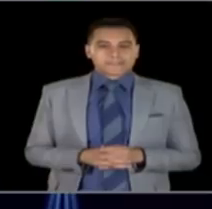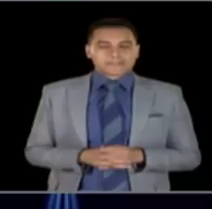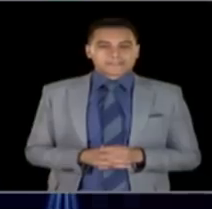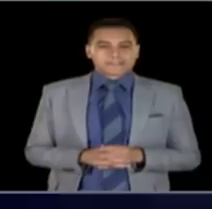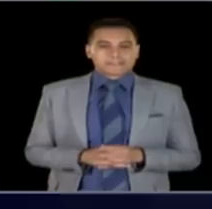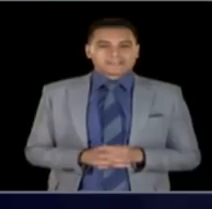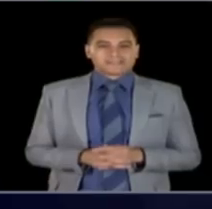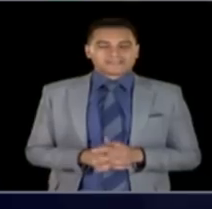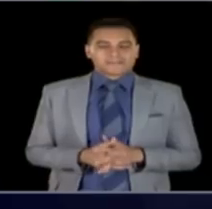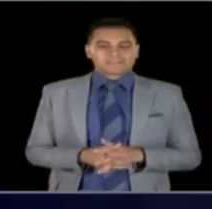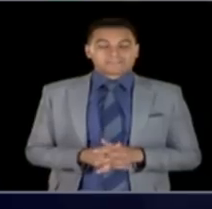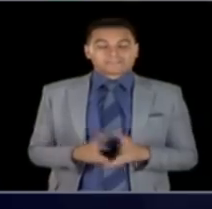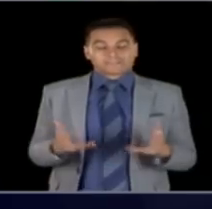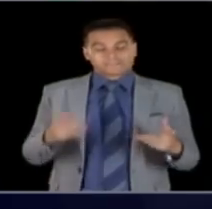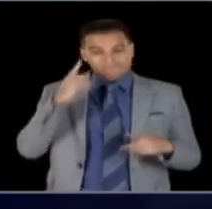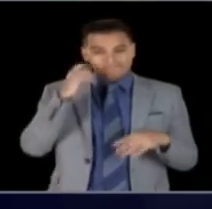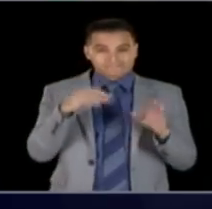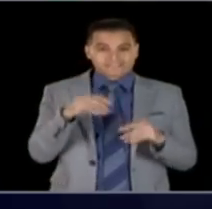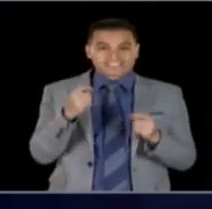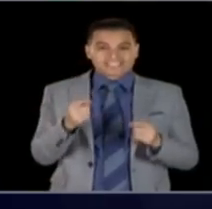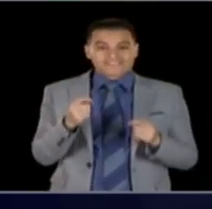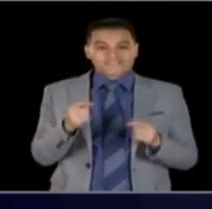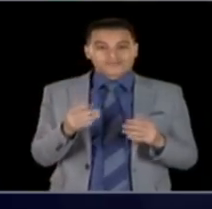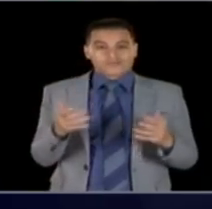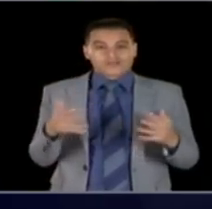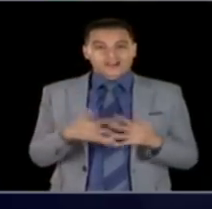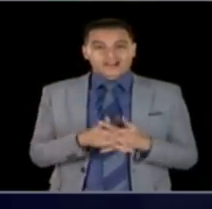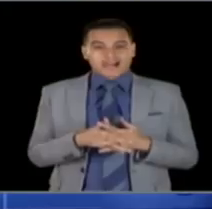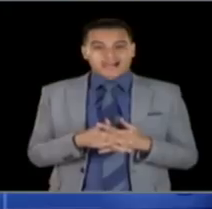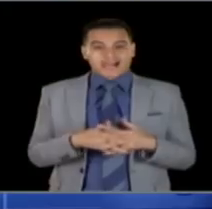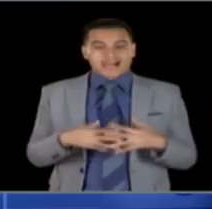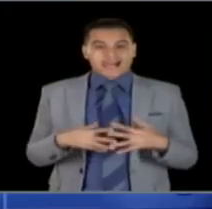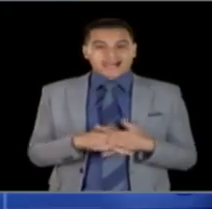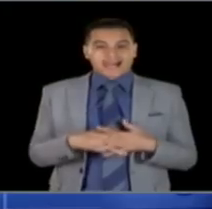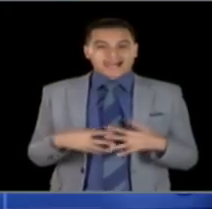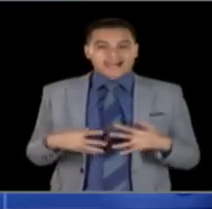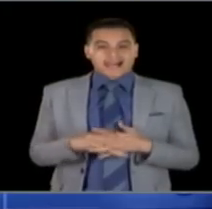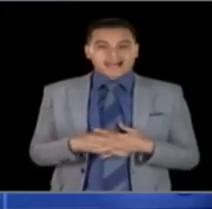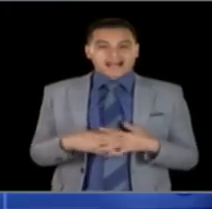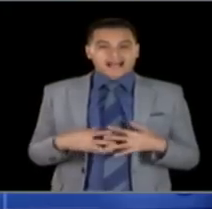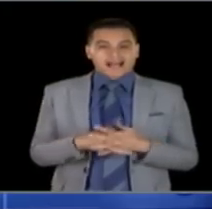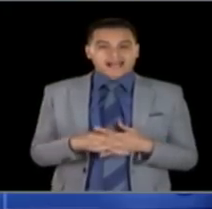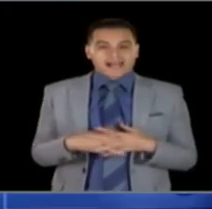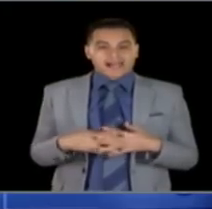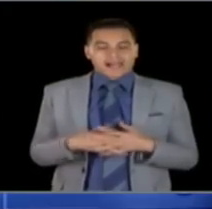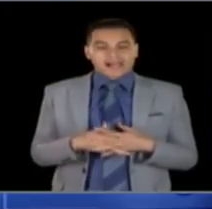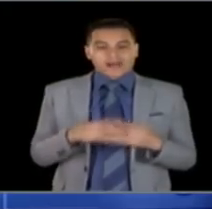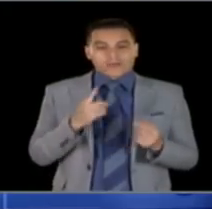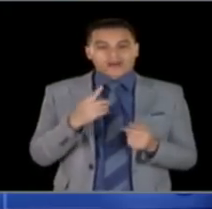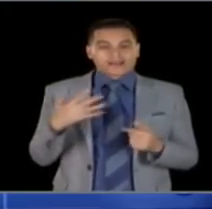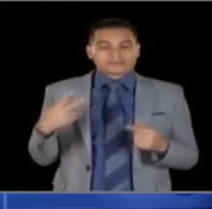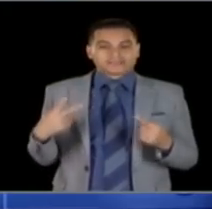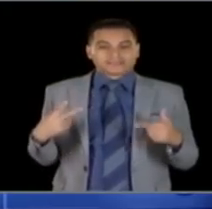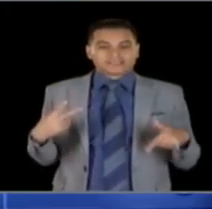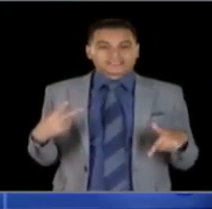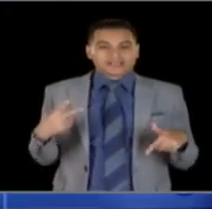يعني هتطلع فقرة المعرفة صفر من نقطة البداية. ربنا يستر بقى. الآن أنا والله يا الآن. أنا